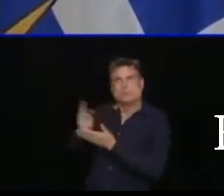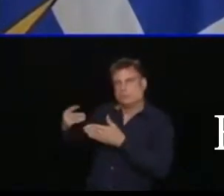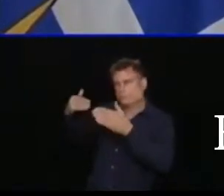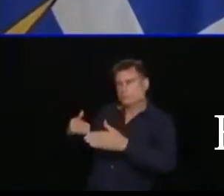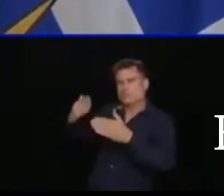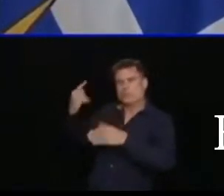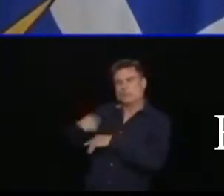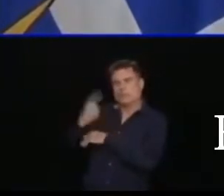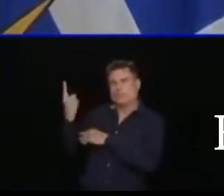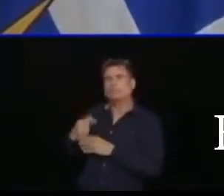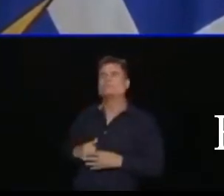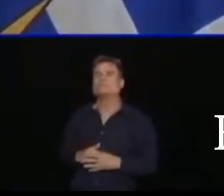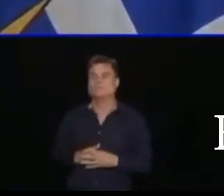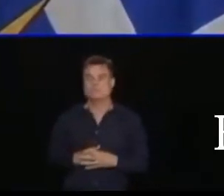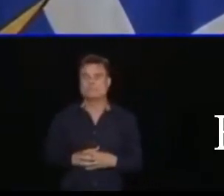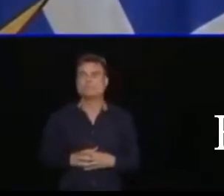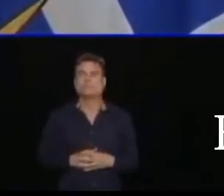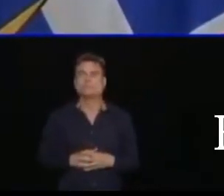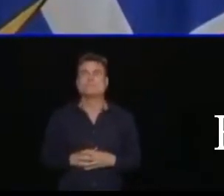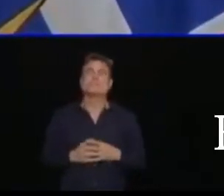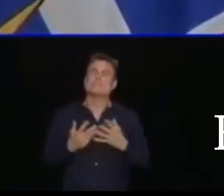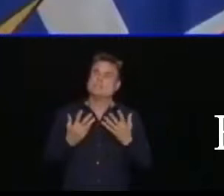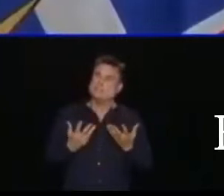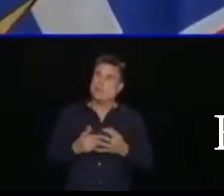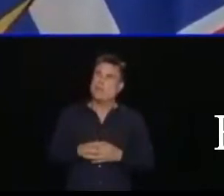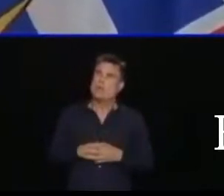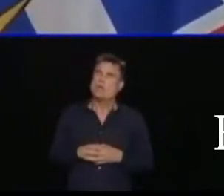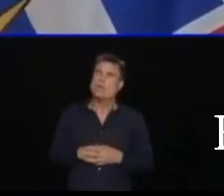公卫系统的人员他们